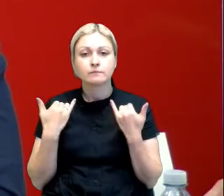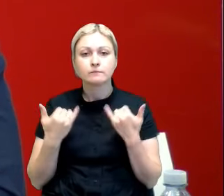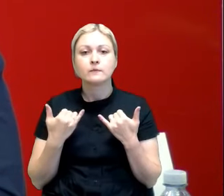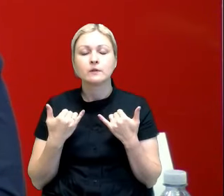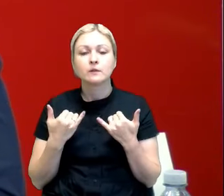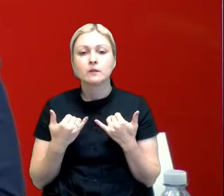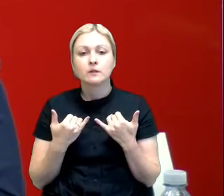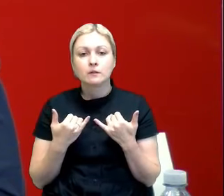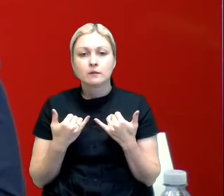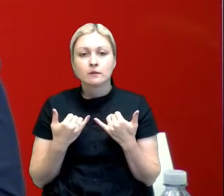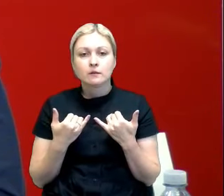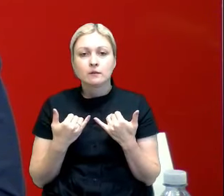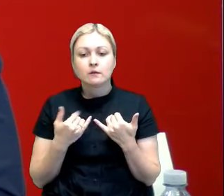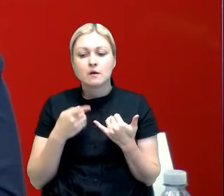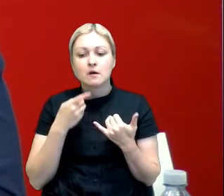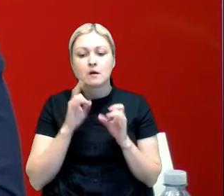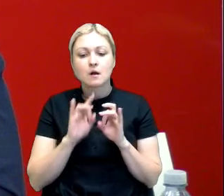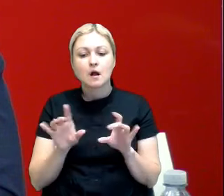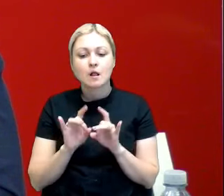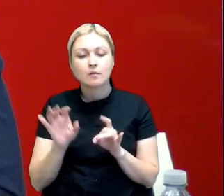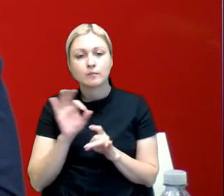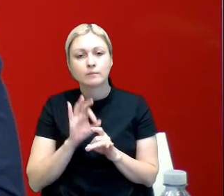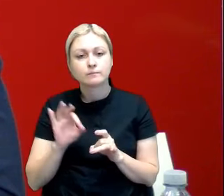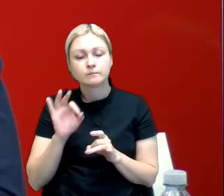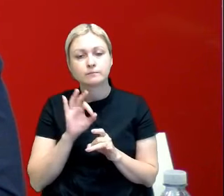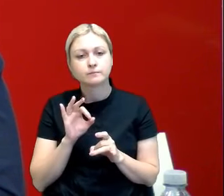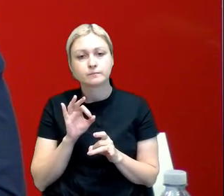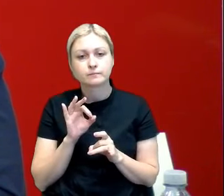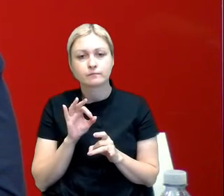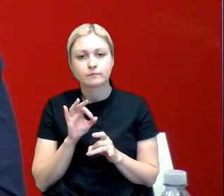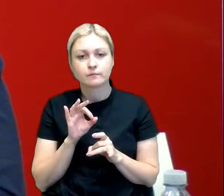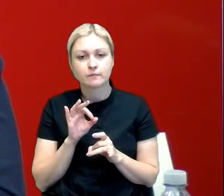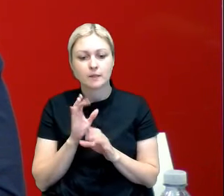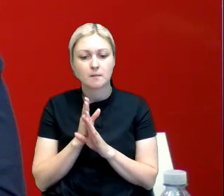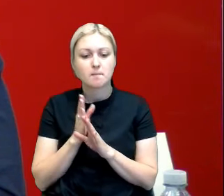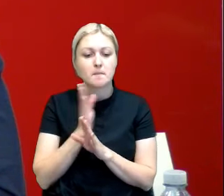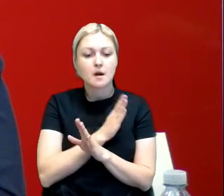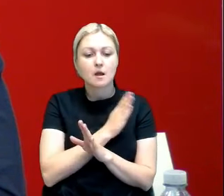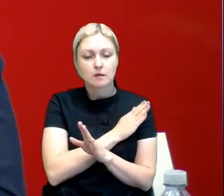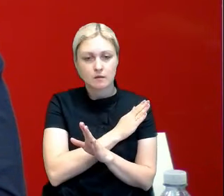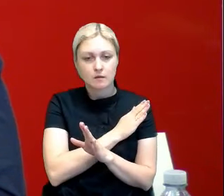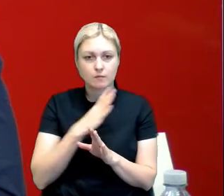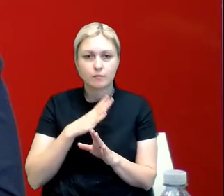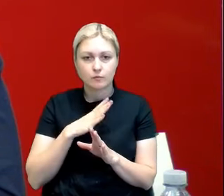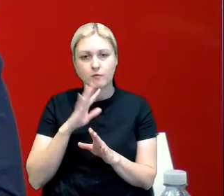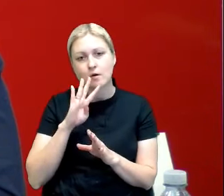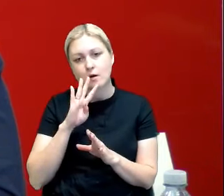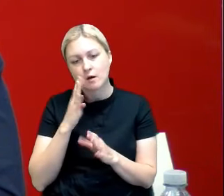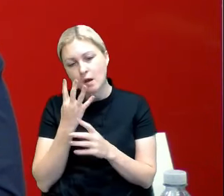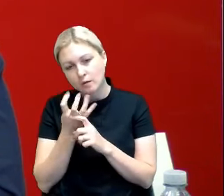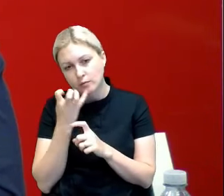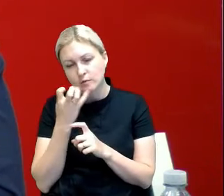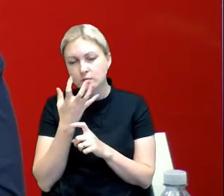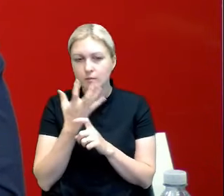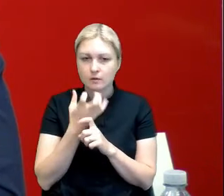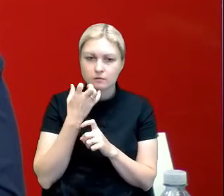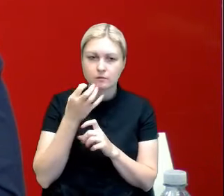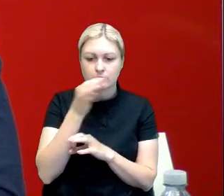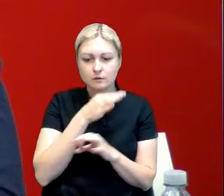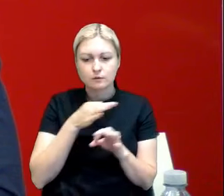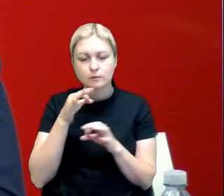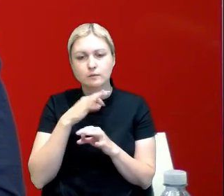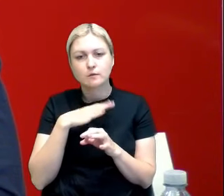turbūt kalbant ir ir apie tai kad praeityje aš jau nežinau keturis ar penkis kartus diskutavau su